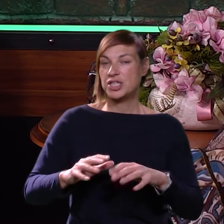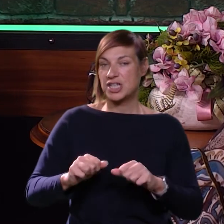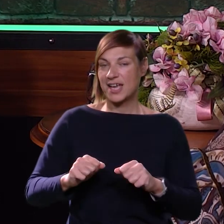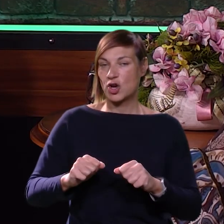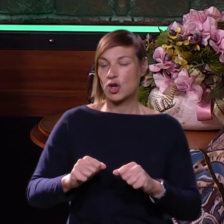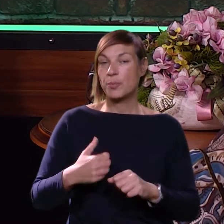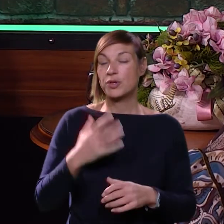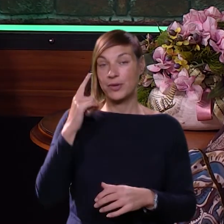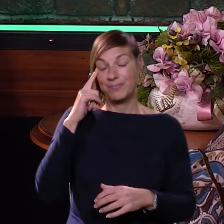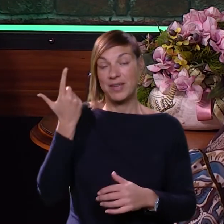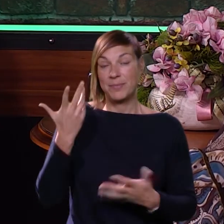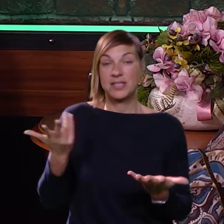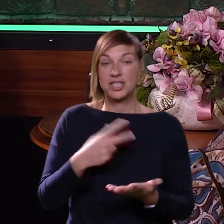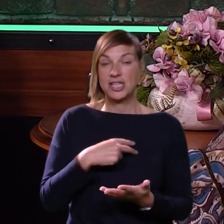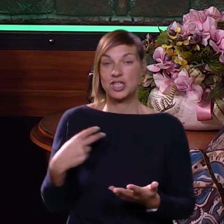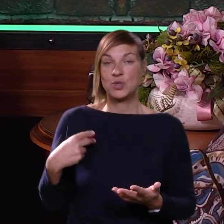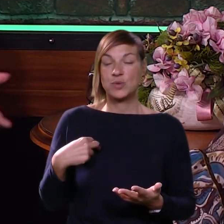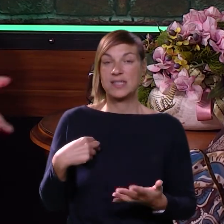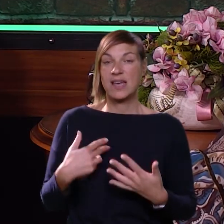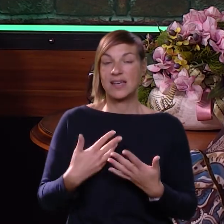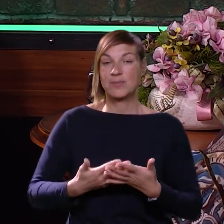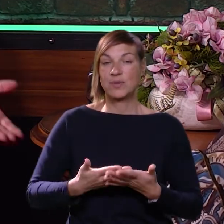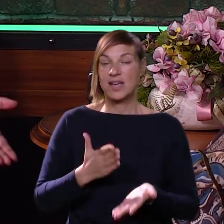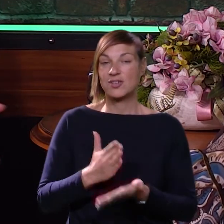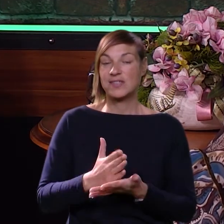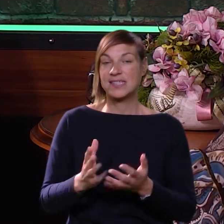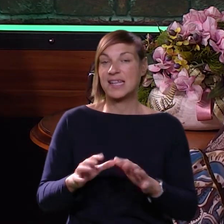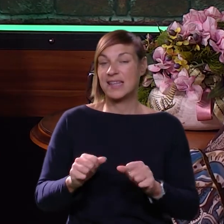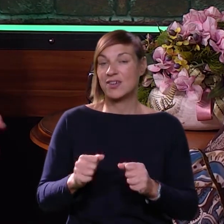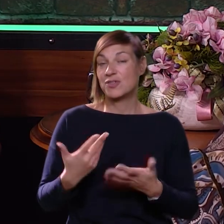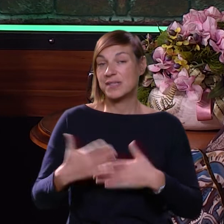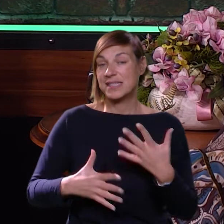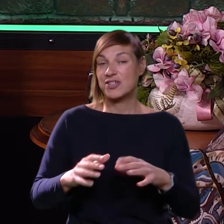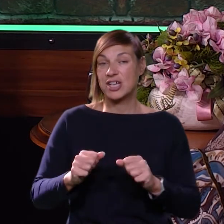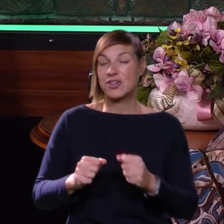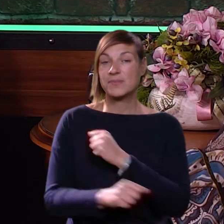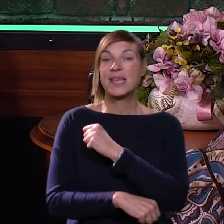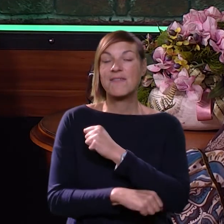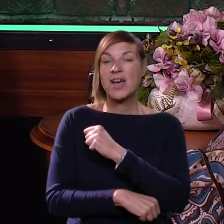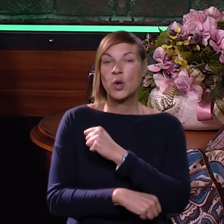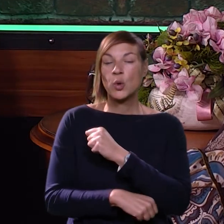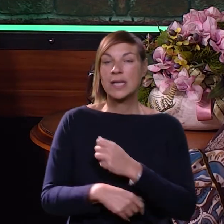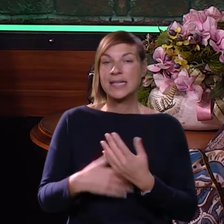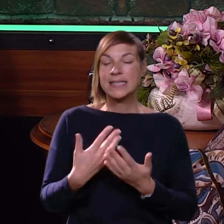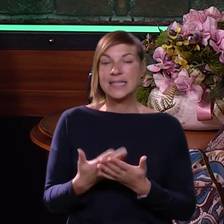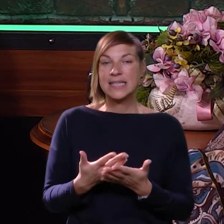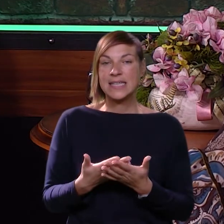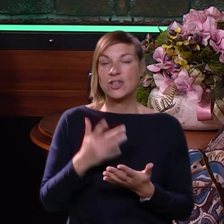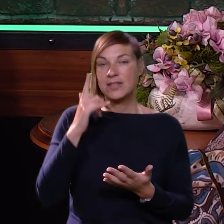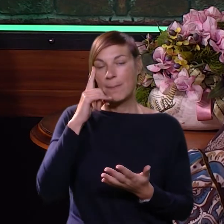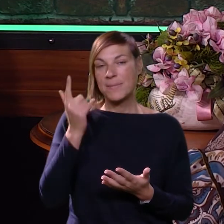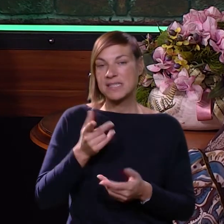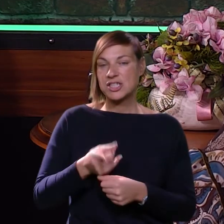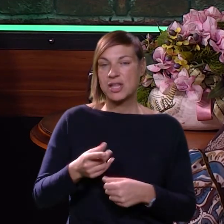to ti je najpametnije, šta ćeš u Zagrebu, mislim, tijeli, nakon srednje ekonomske završiš ekonomski fakultet i onda u